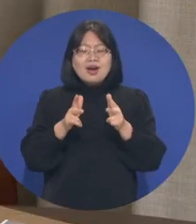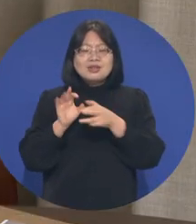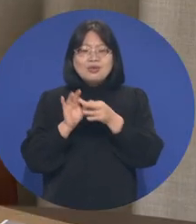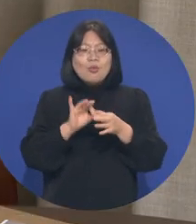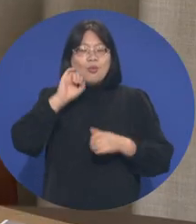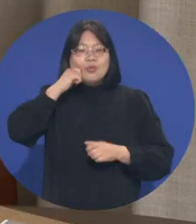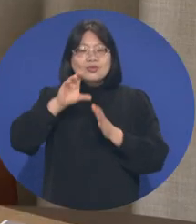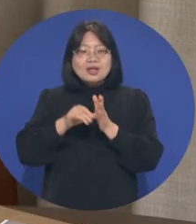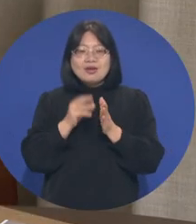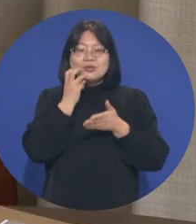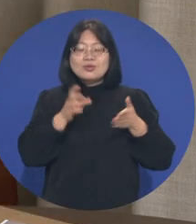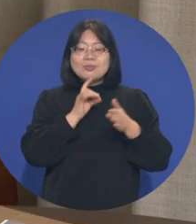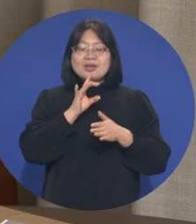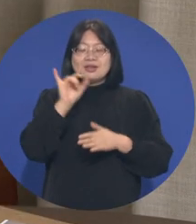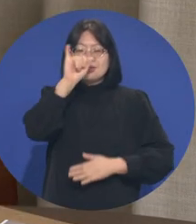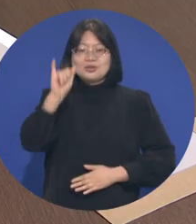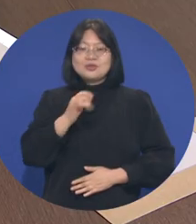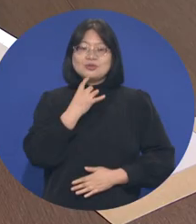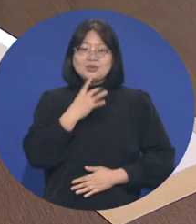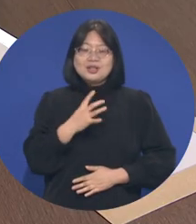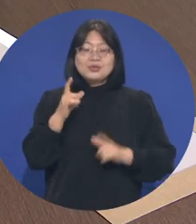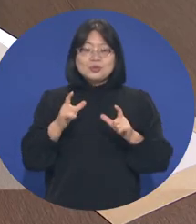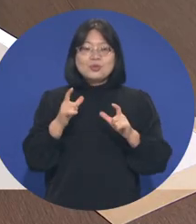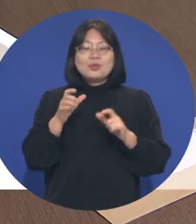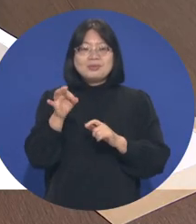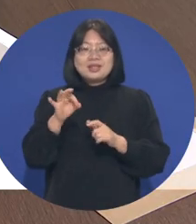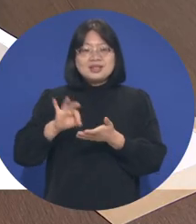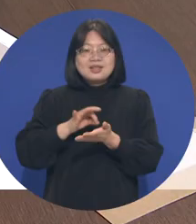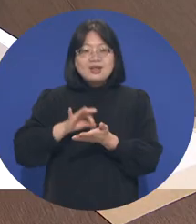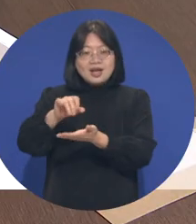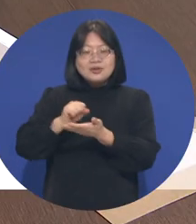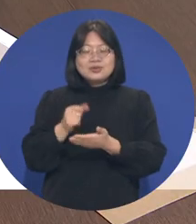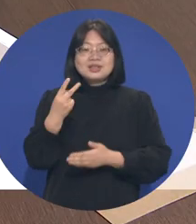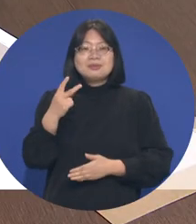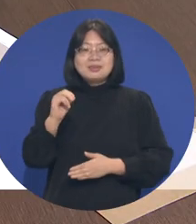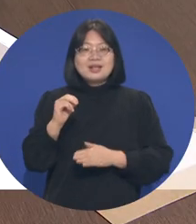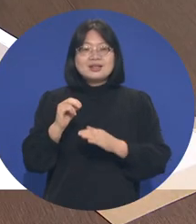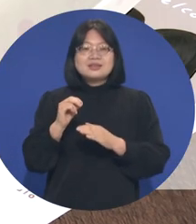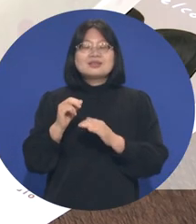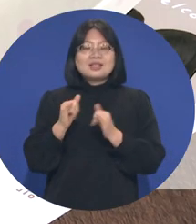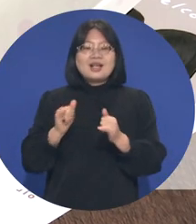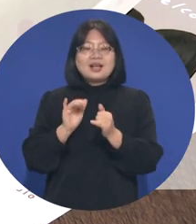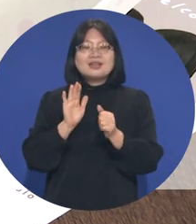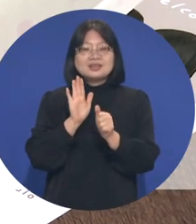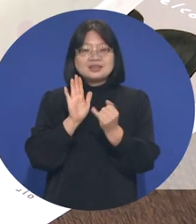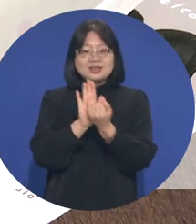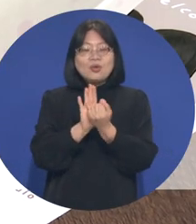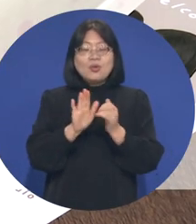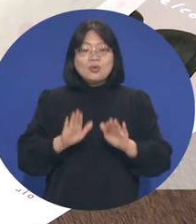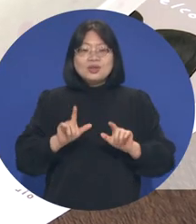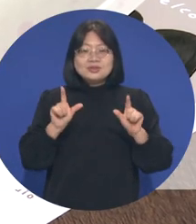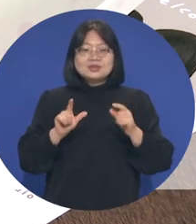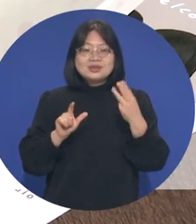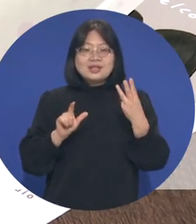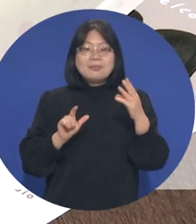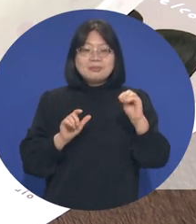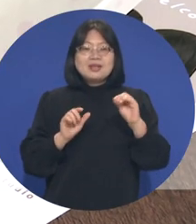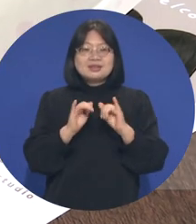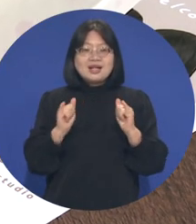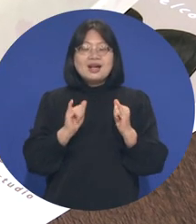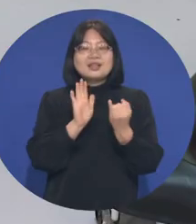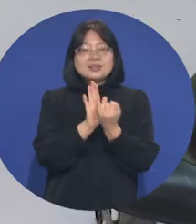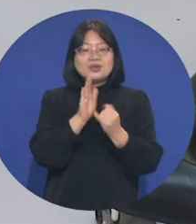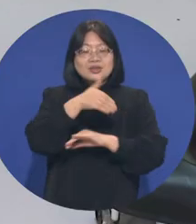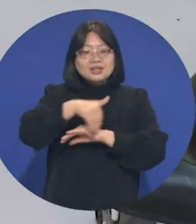때도 경기도만 전국에서 유일하게 도비를 확보해 2만 명을 지원했습니다 올해도 3만 명을 지원할